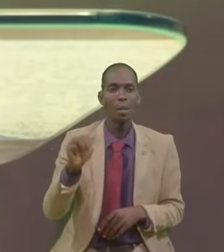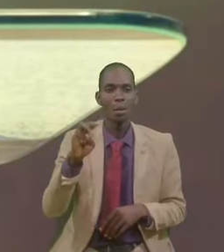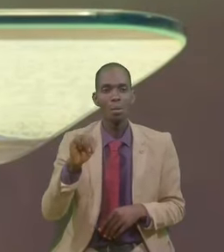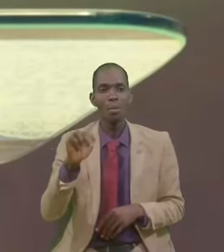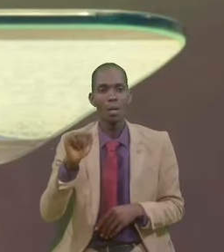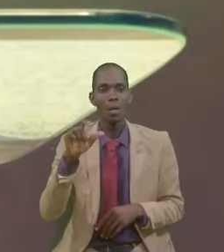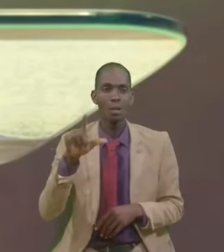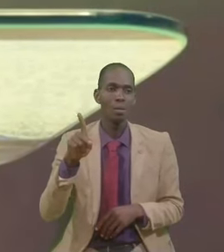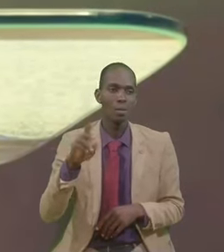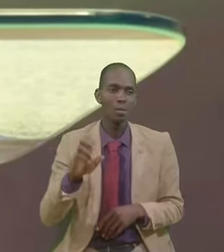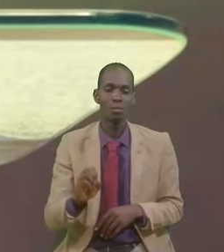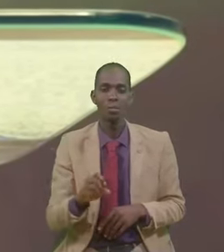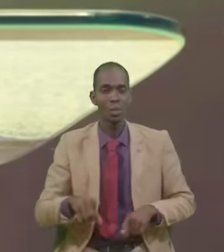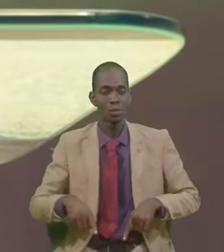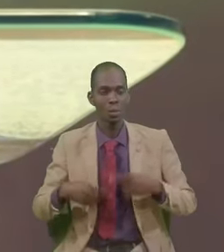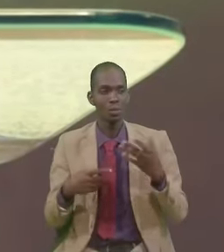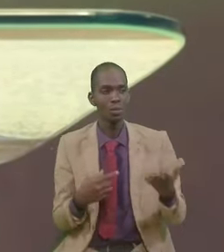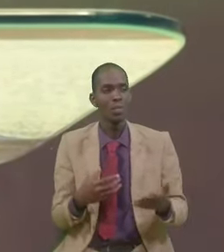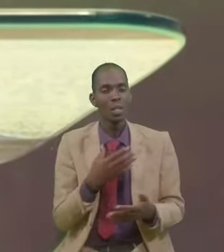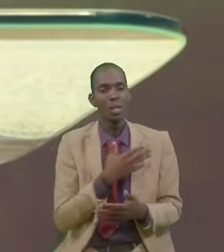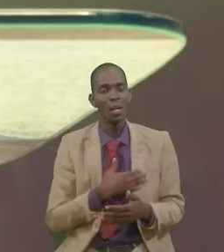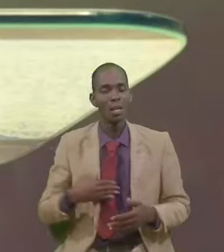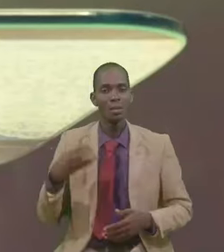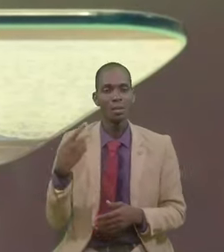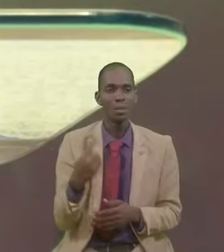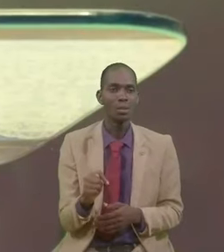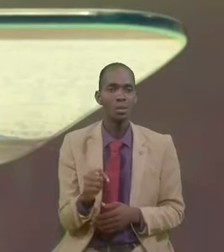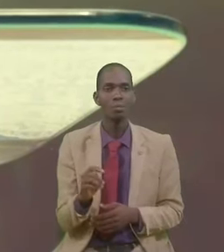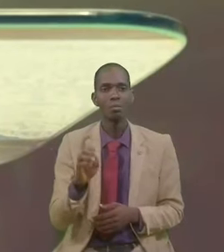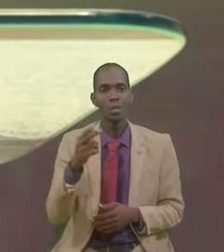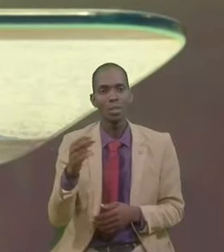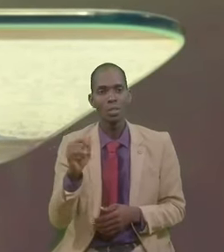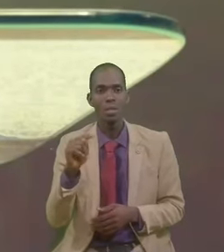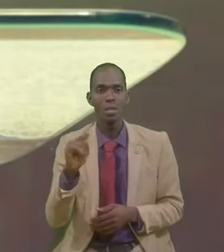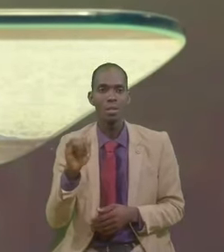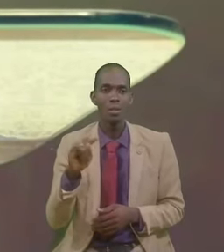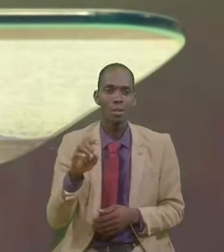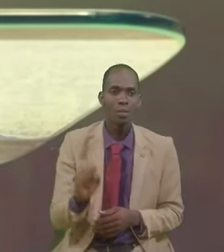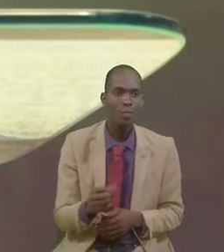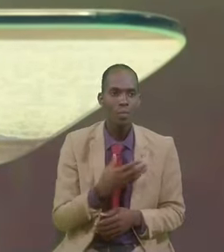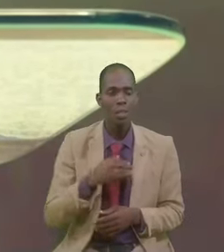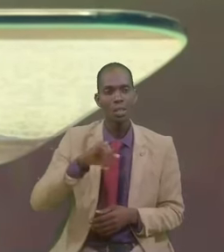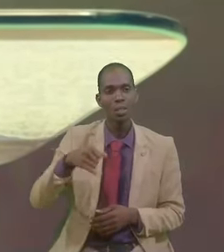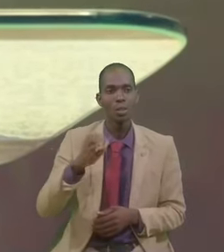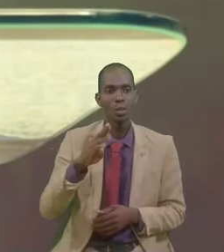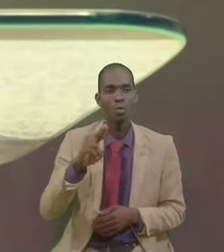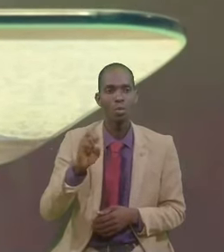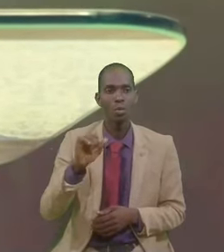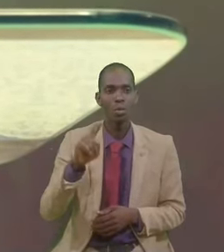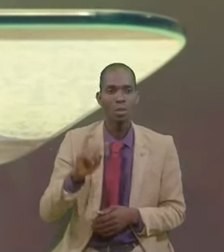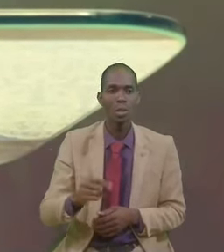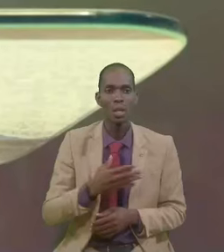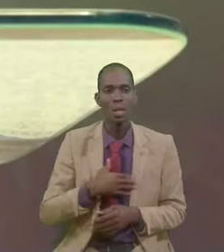Midi. Les Éthiens, les Jébusiens et les Amoréens habitent la montagne. Et